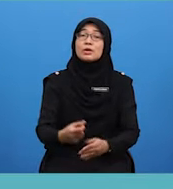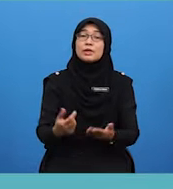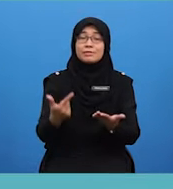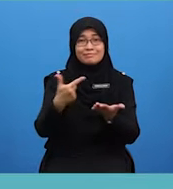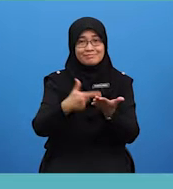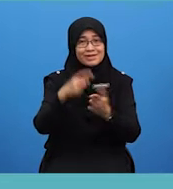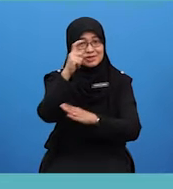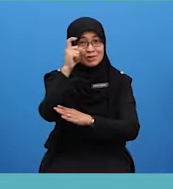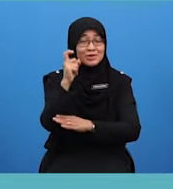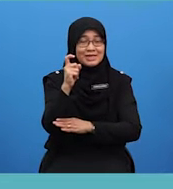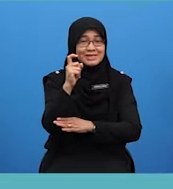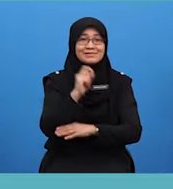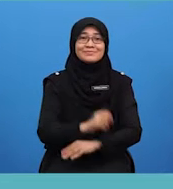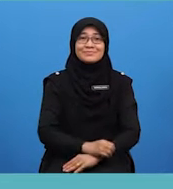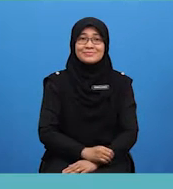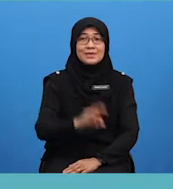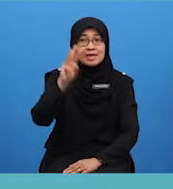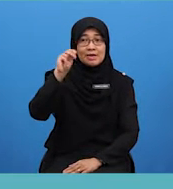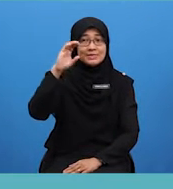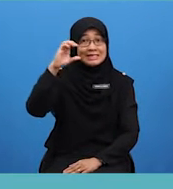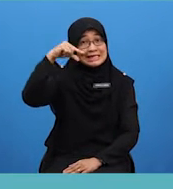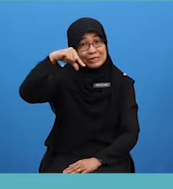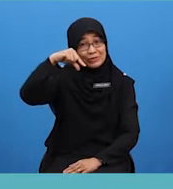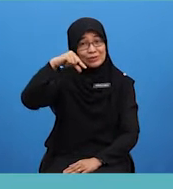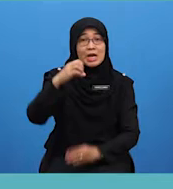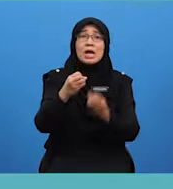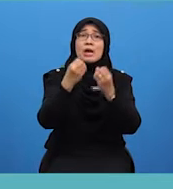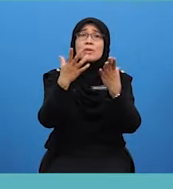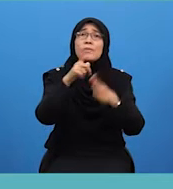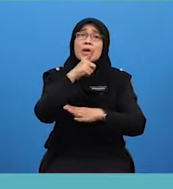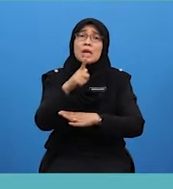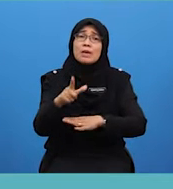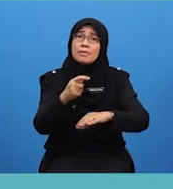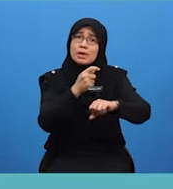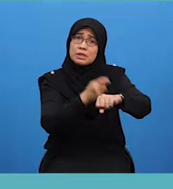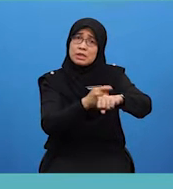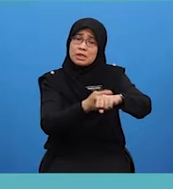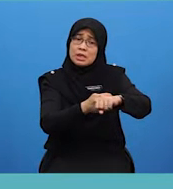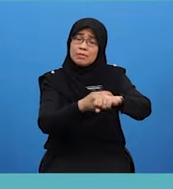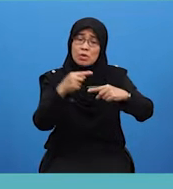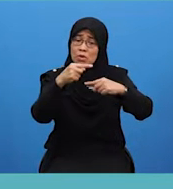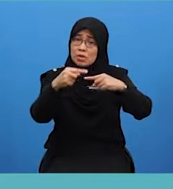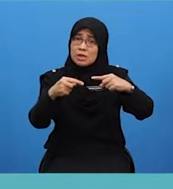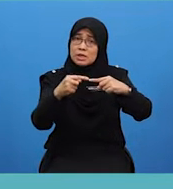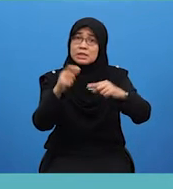Seterusnya, soalan MCQ. Berapa lama tempoh kita haid?